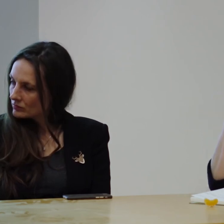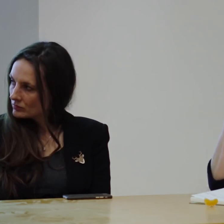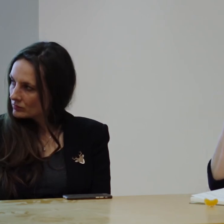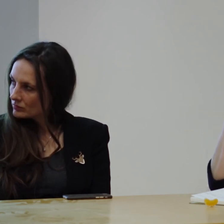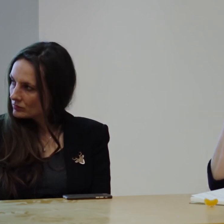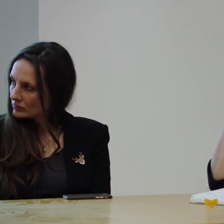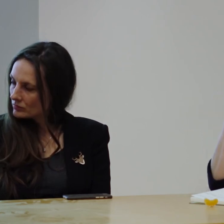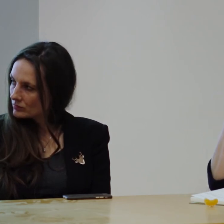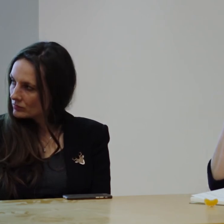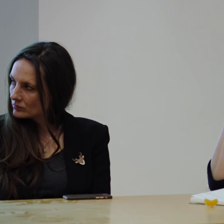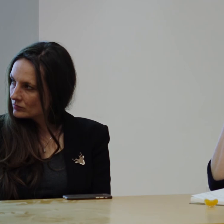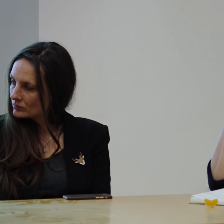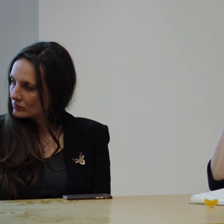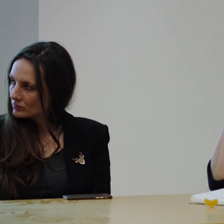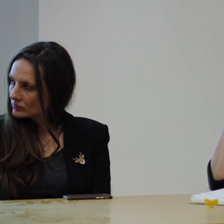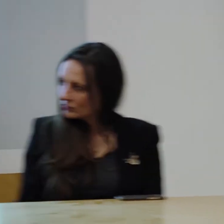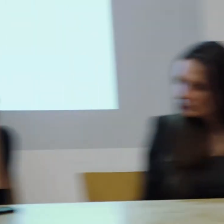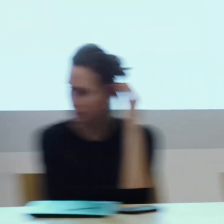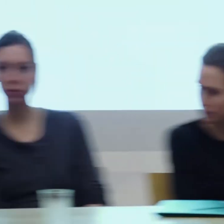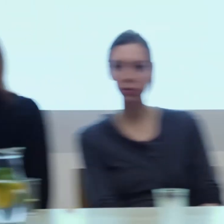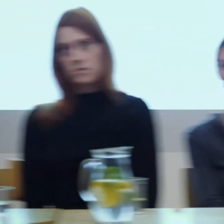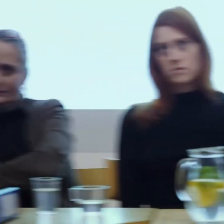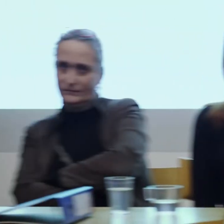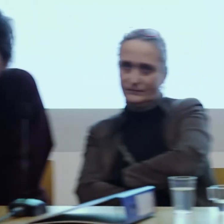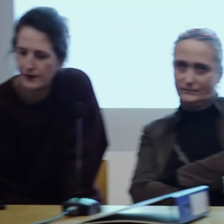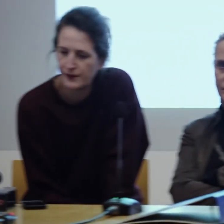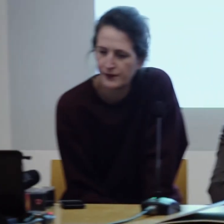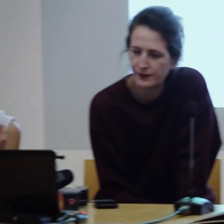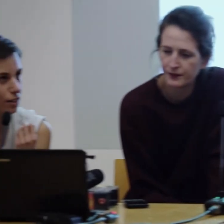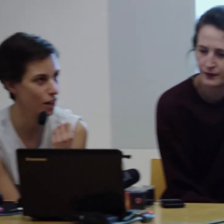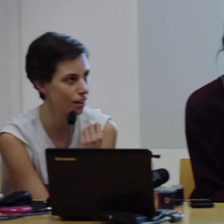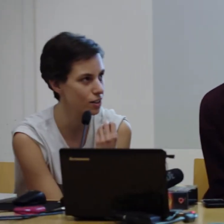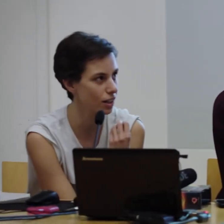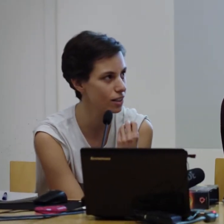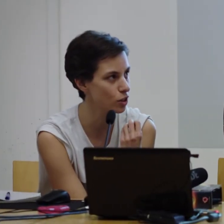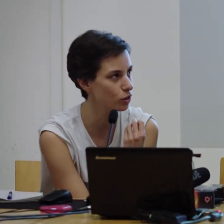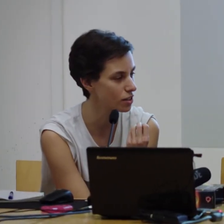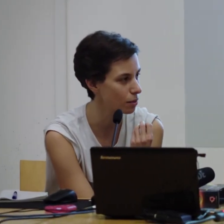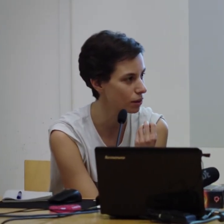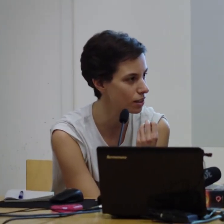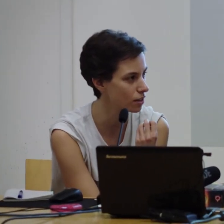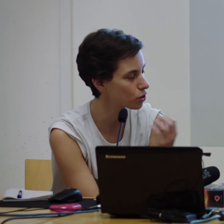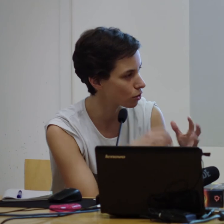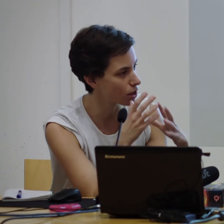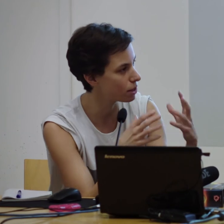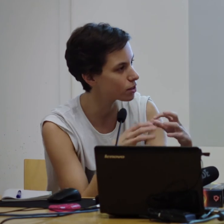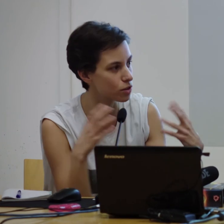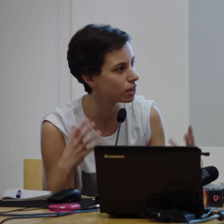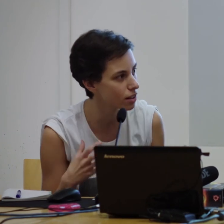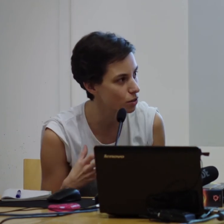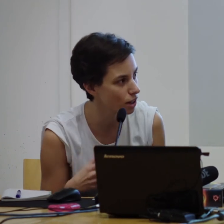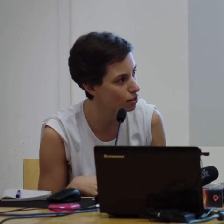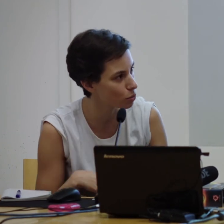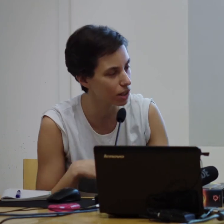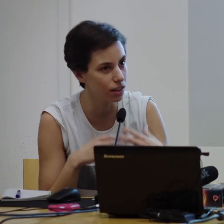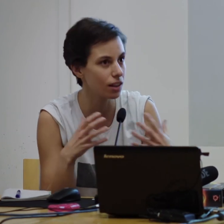že som napísala, že ako rozmýšľať o človeku, ktorý prichádza do galérie, že he's not disabled, he's not, nevní z